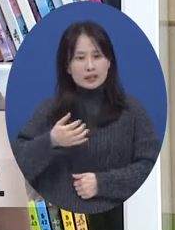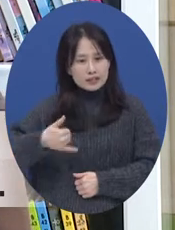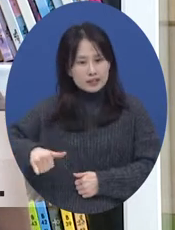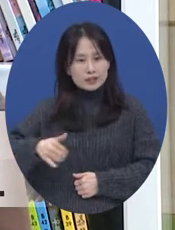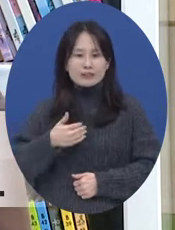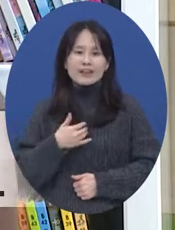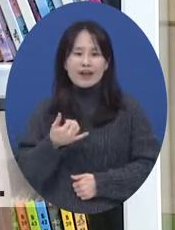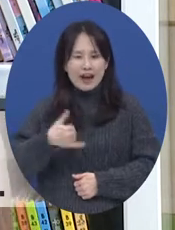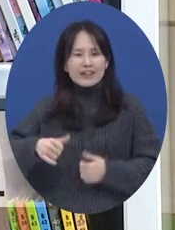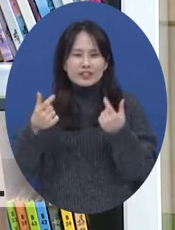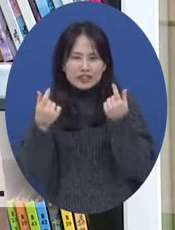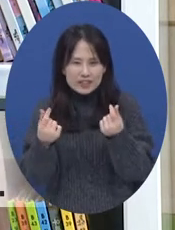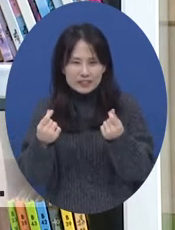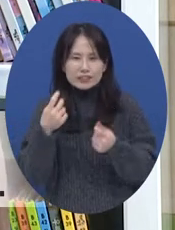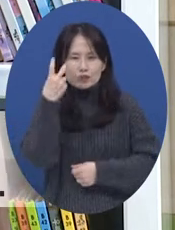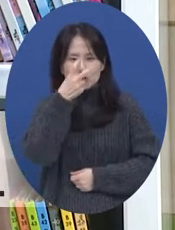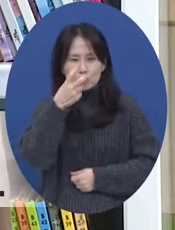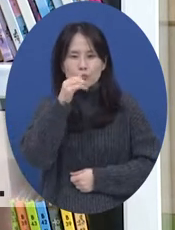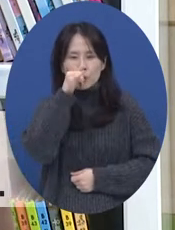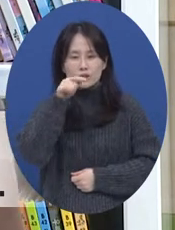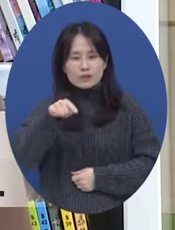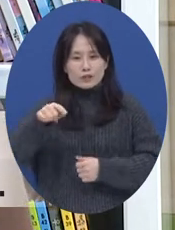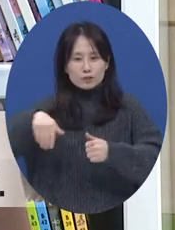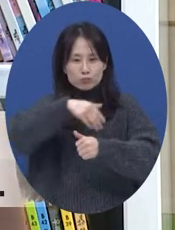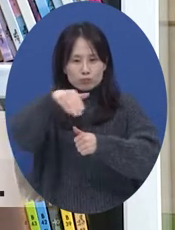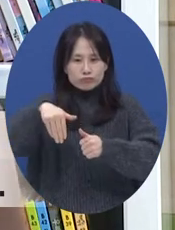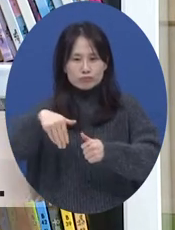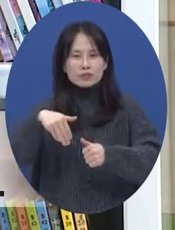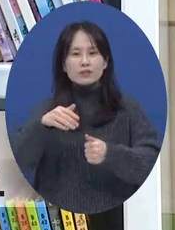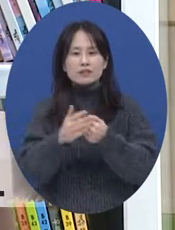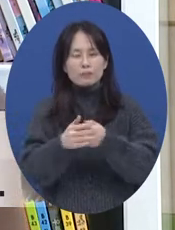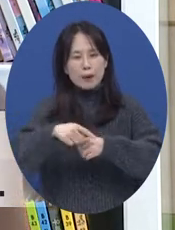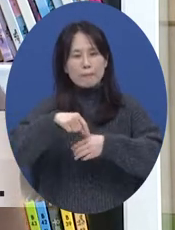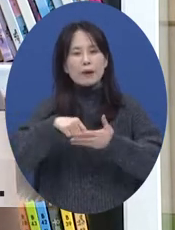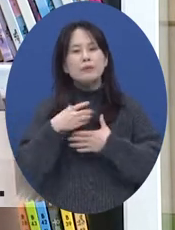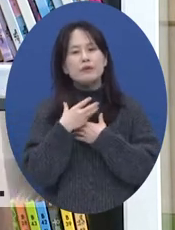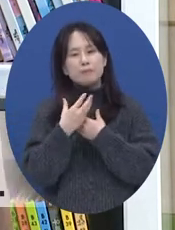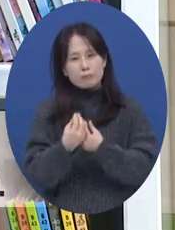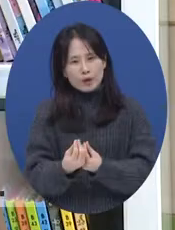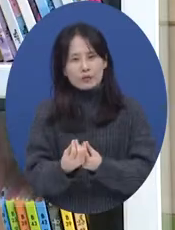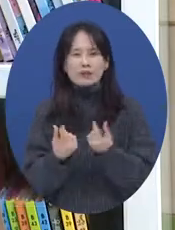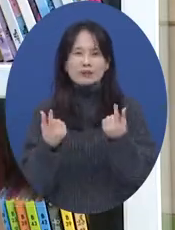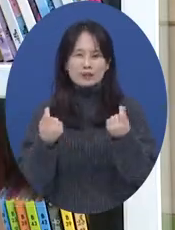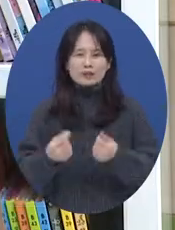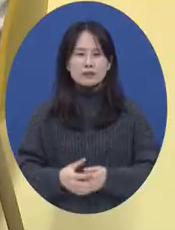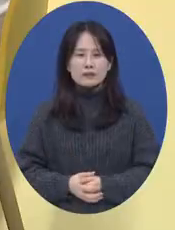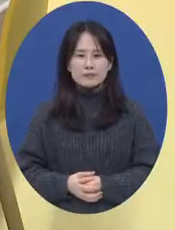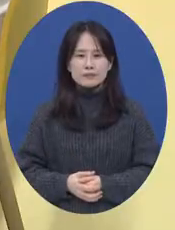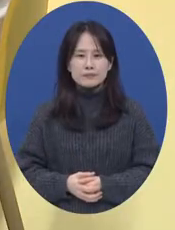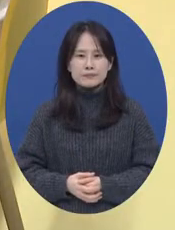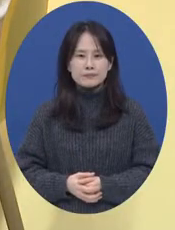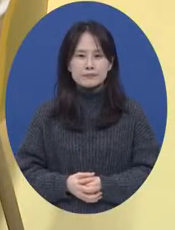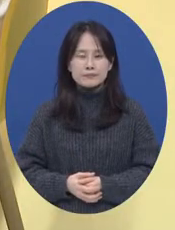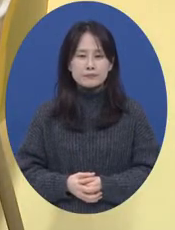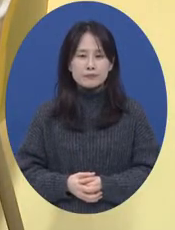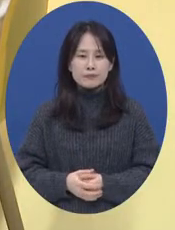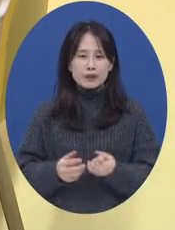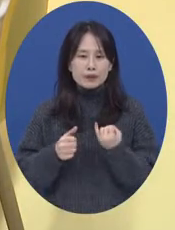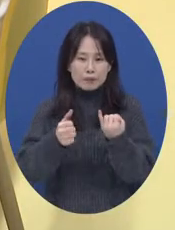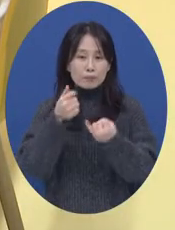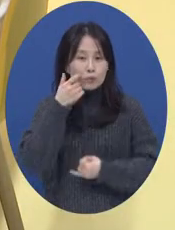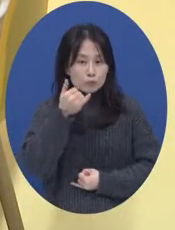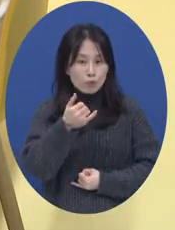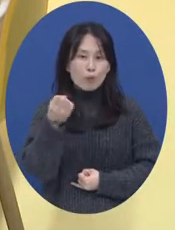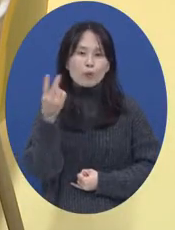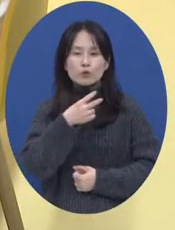아이들을 제 아이들처럼 에 돌볼 수 있는 이 환경이 마음이 안정이 되는 것 맞벌이 부모는